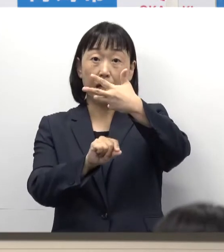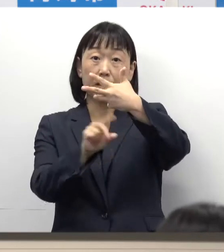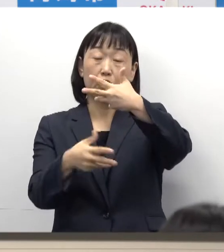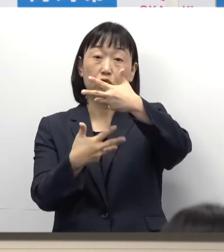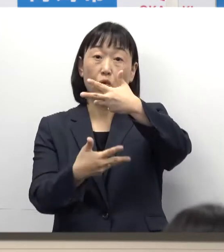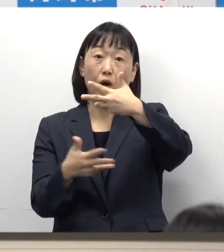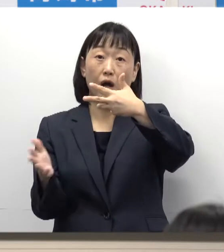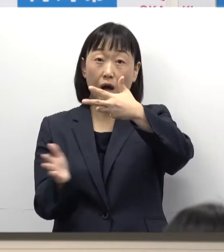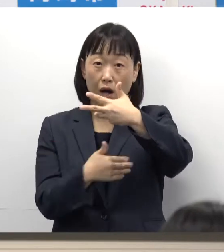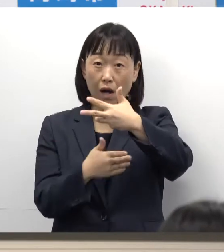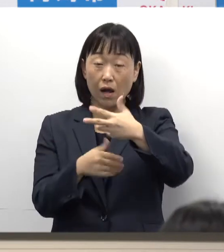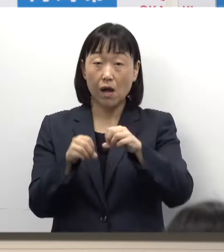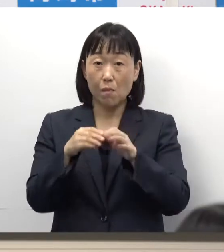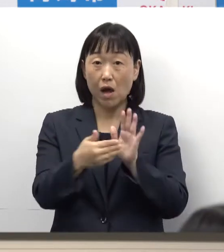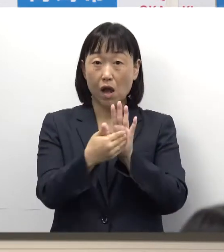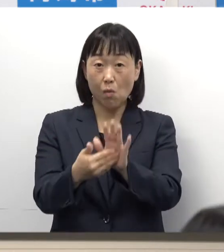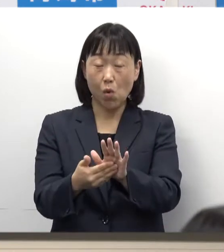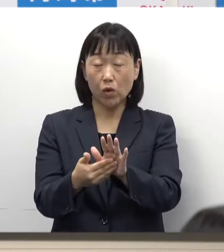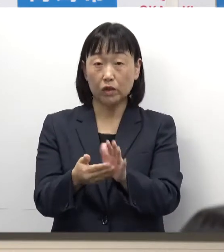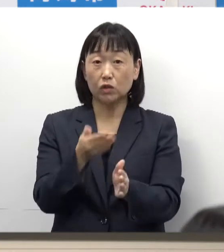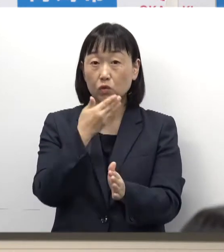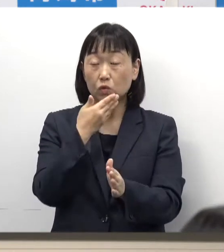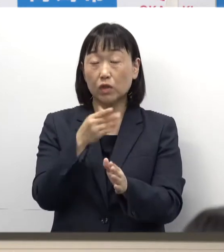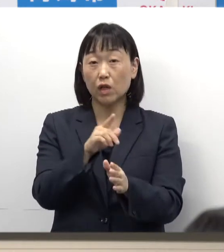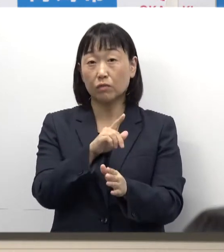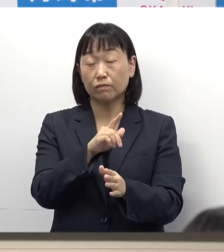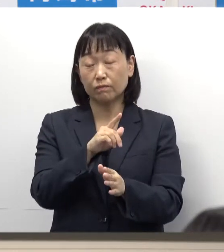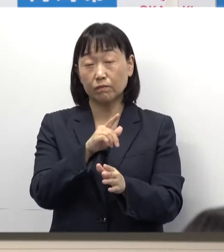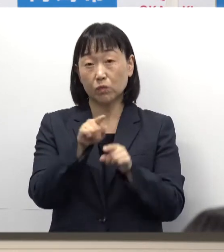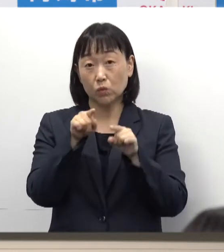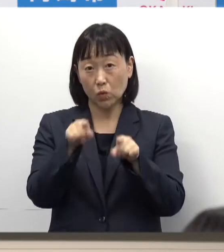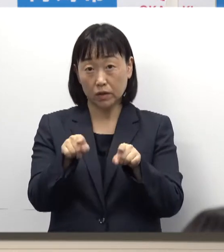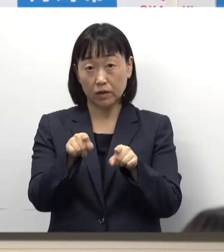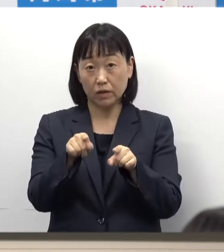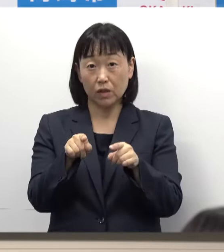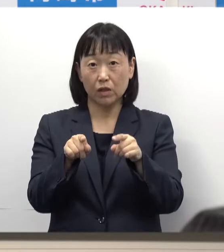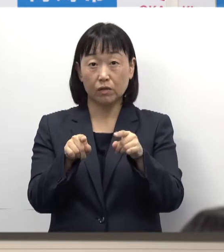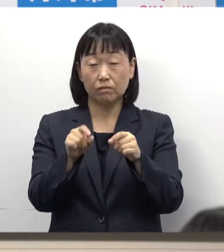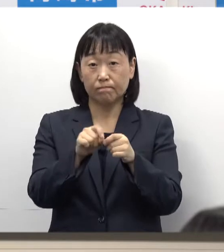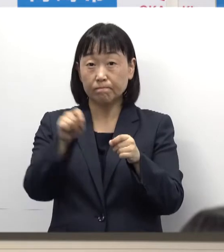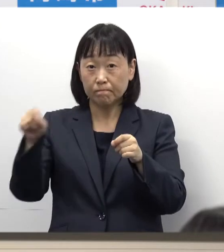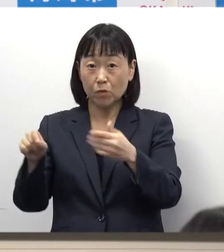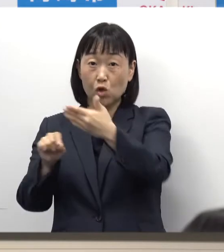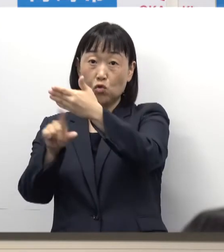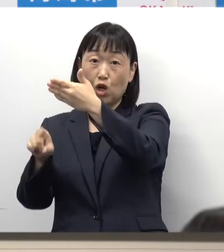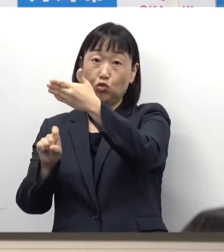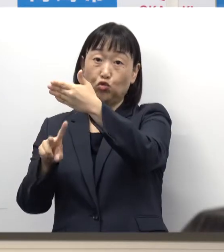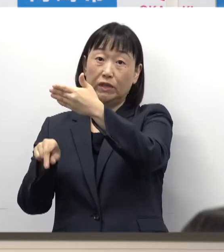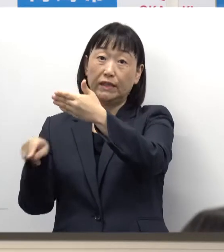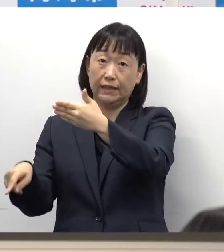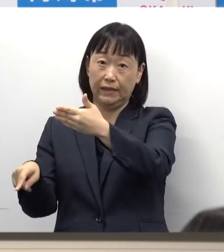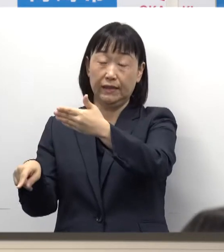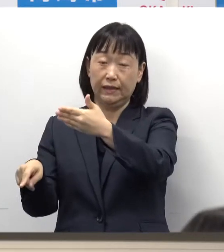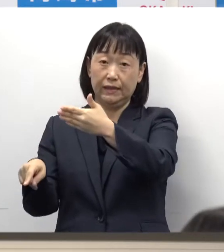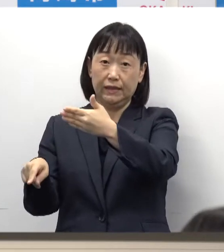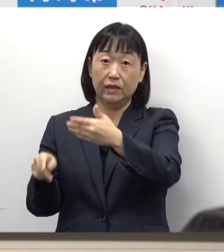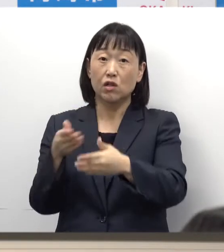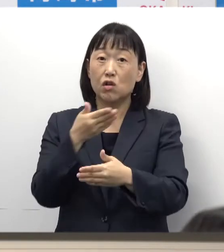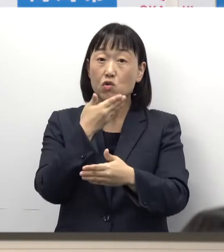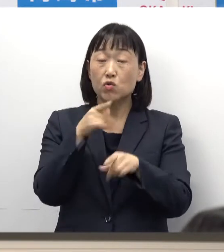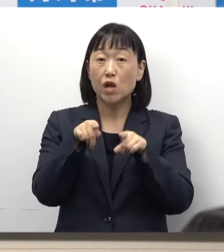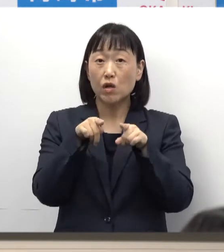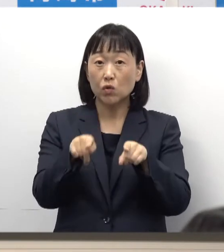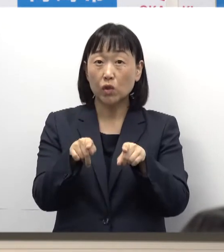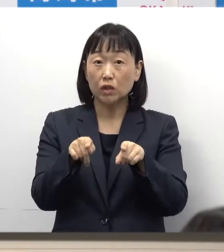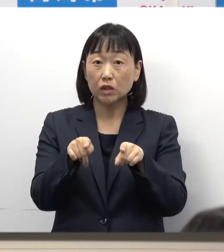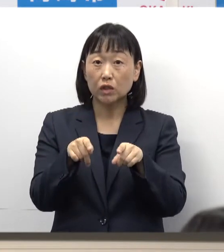適用中のまん延防止と充填措置の9月12日までの延長が決まり当初充填措置の対象